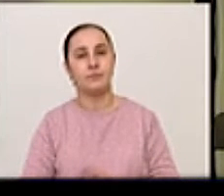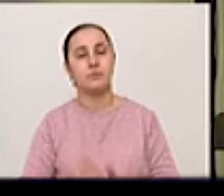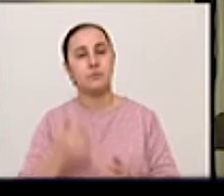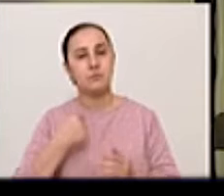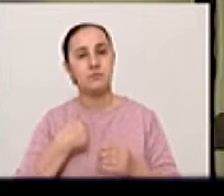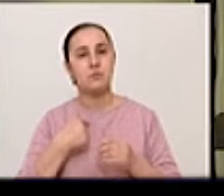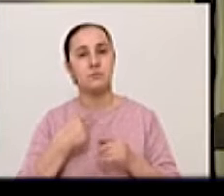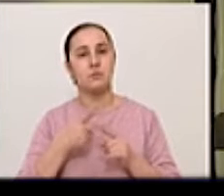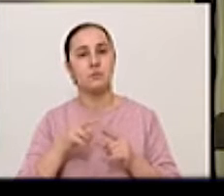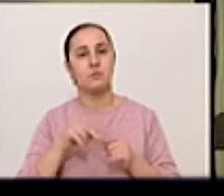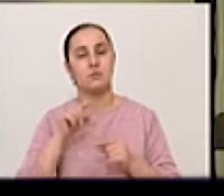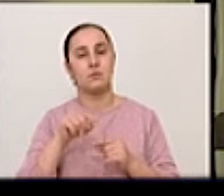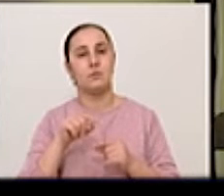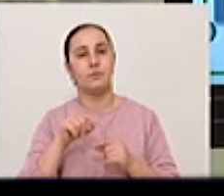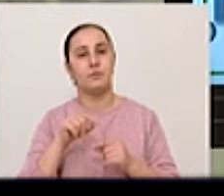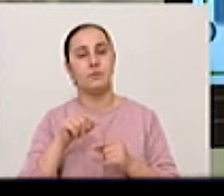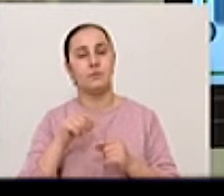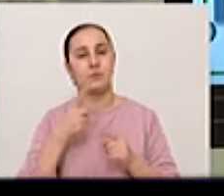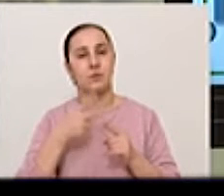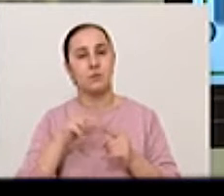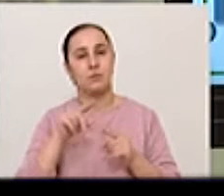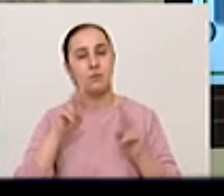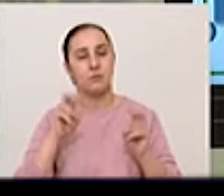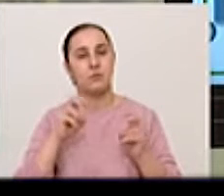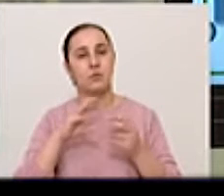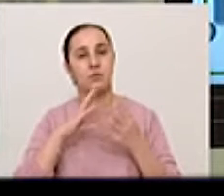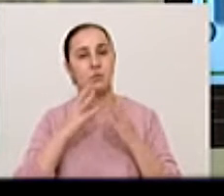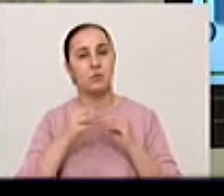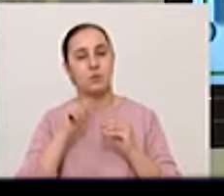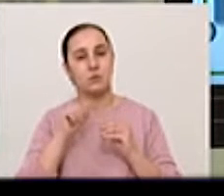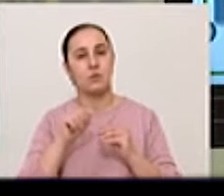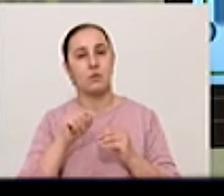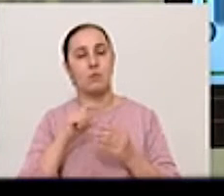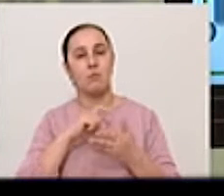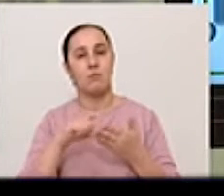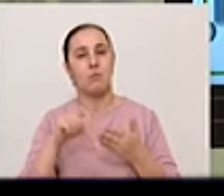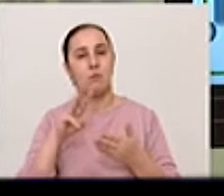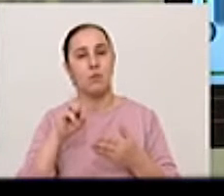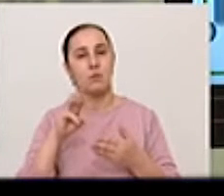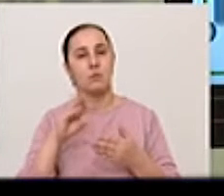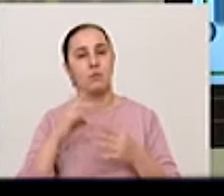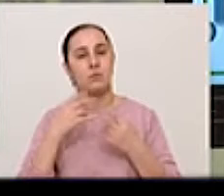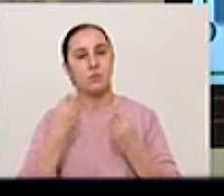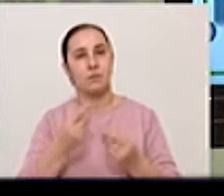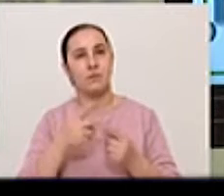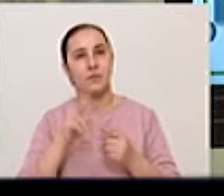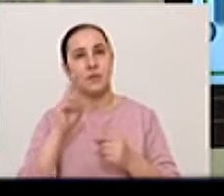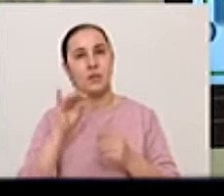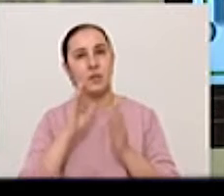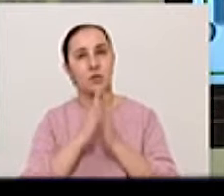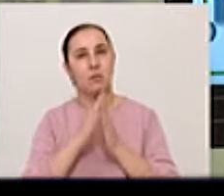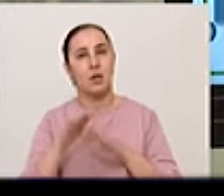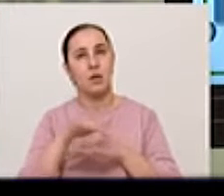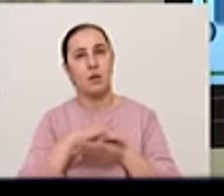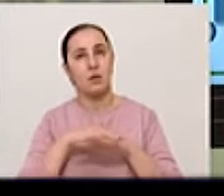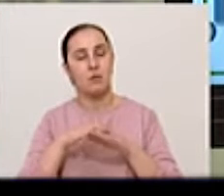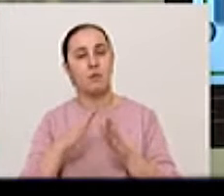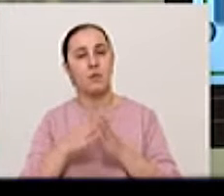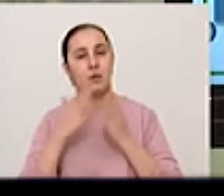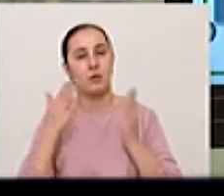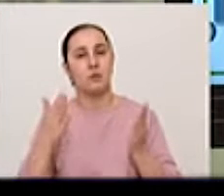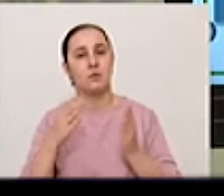Bizga esa ushbu mavzuda quyidagi matn berilyapti. Kitob xalqaro